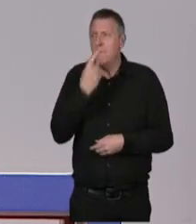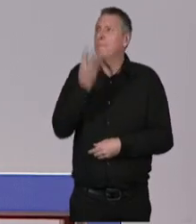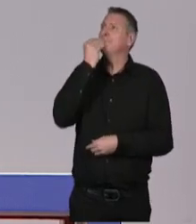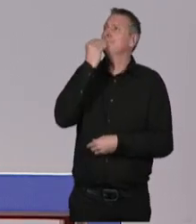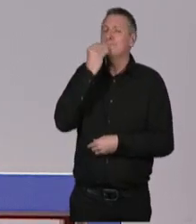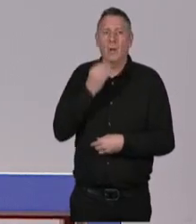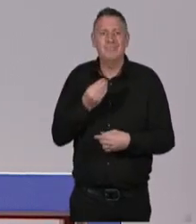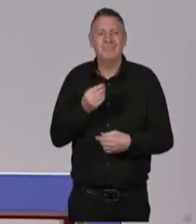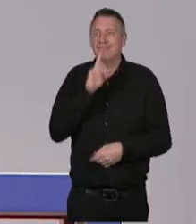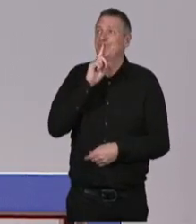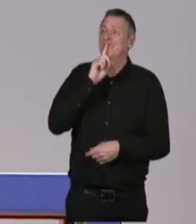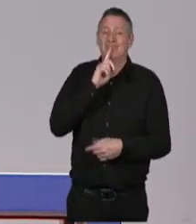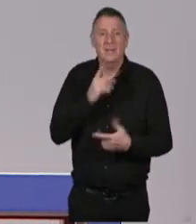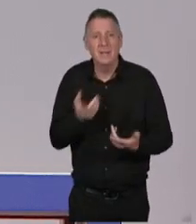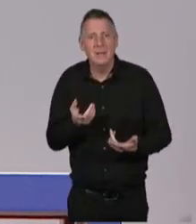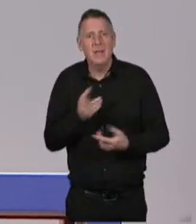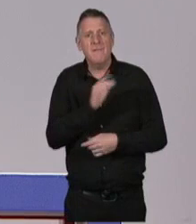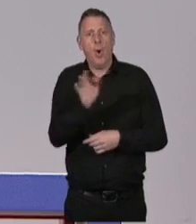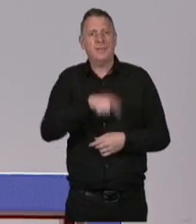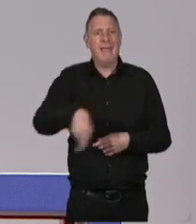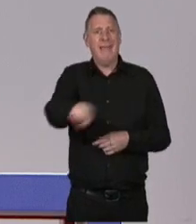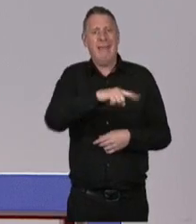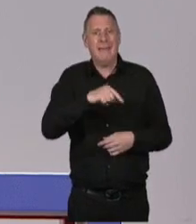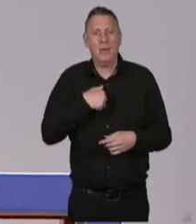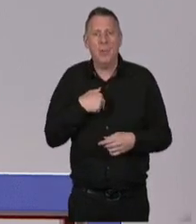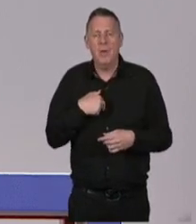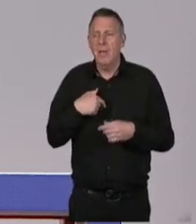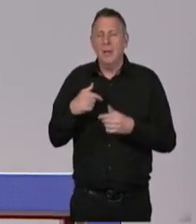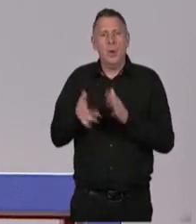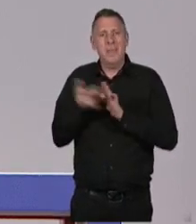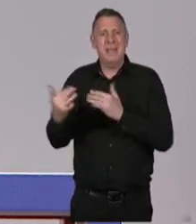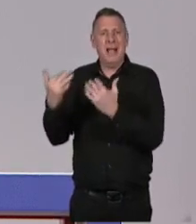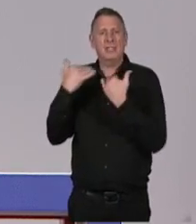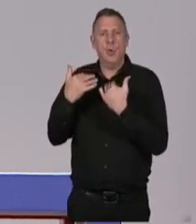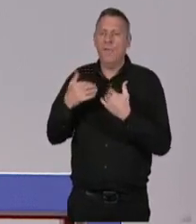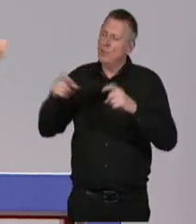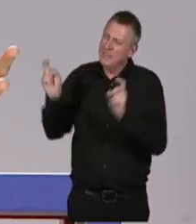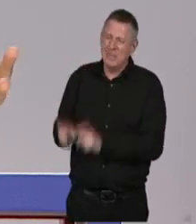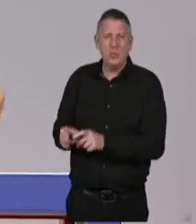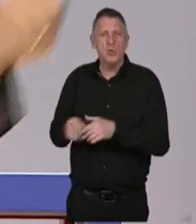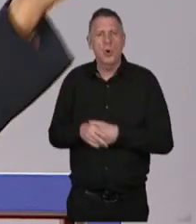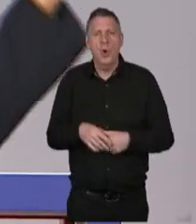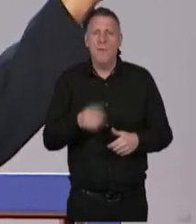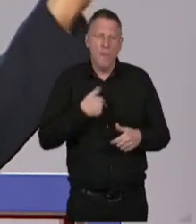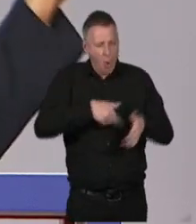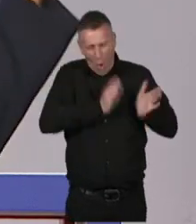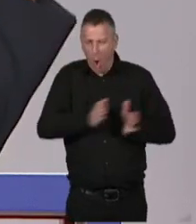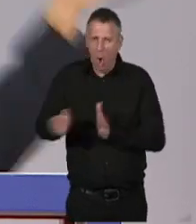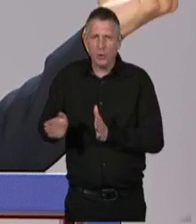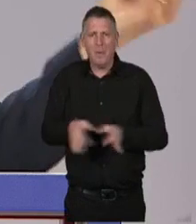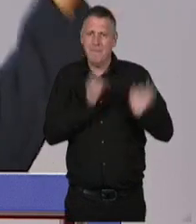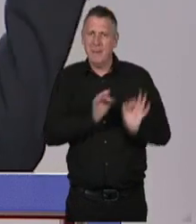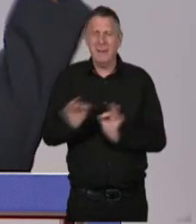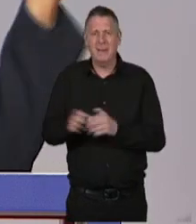Quand les Français réclament la diminution de l'immigration, quand ils demandent le retour à l'ordre, quand ils réclament une